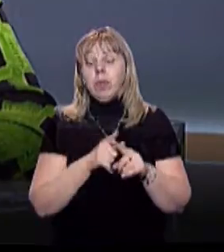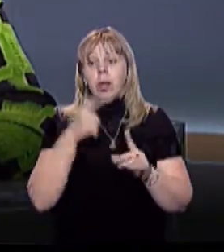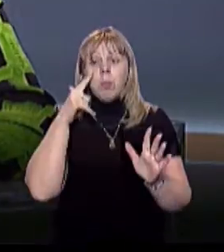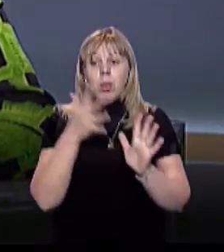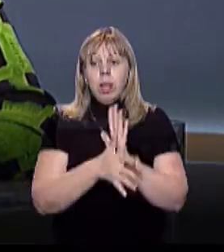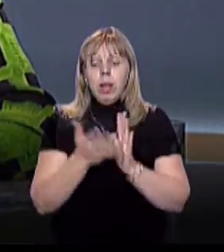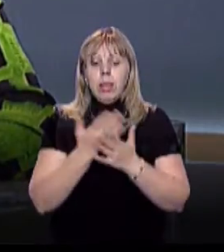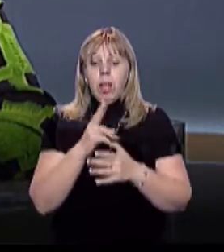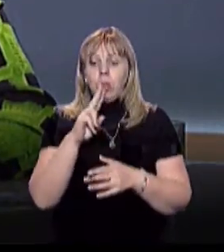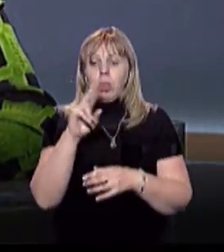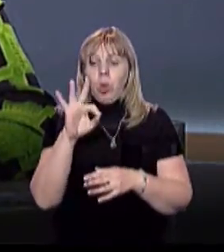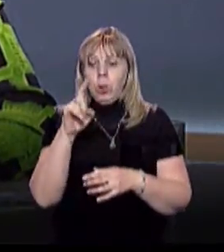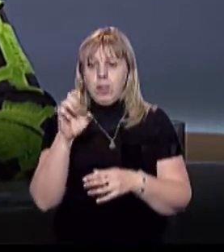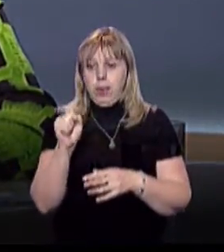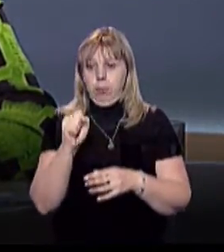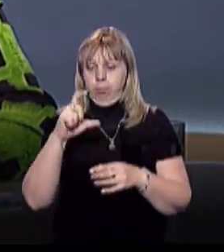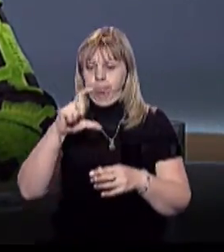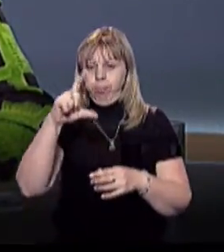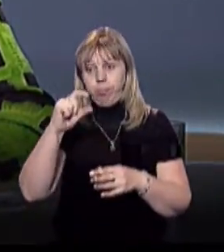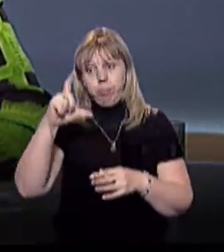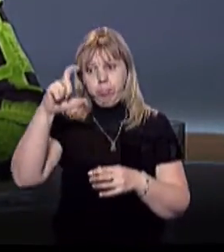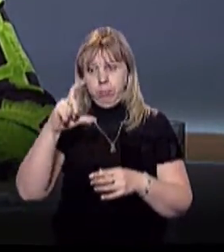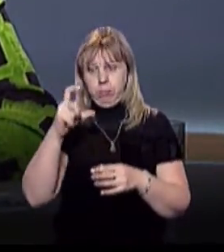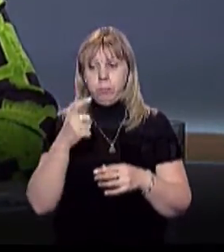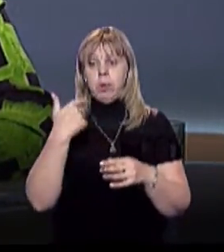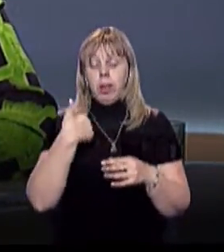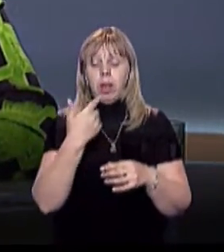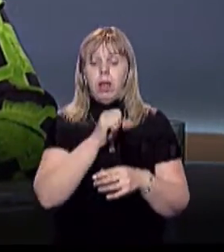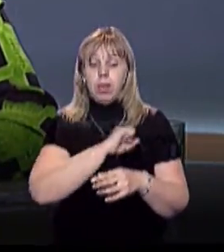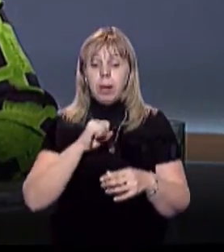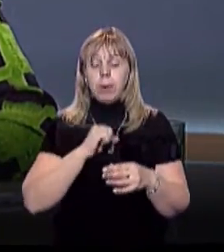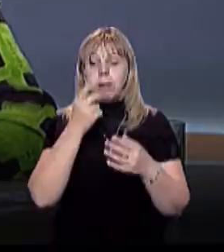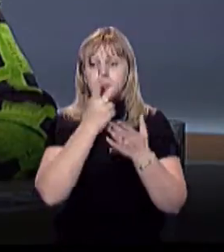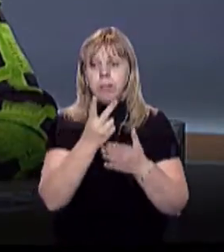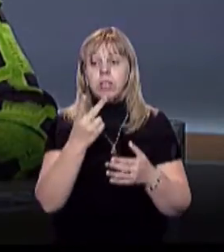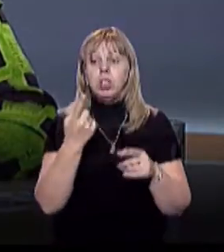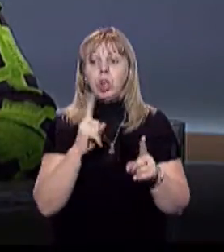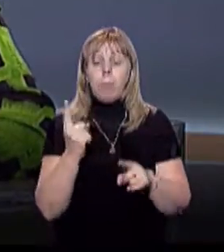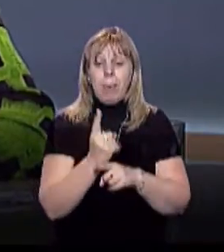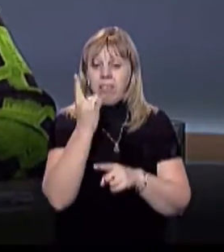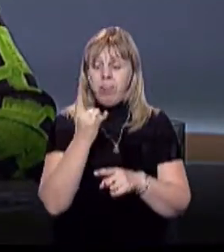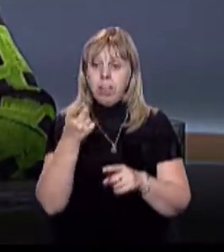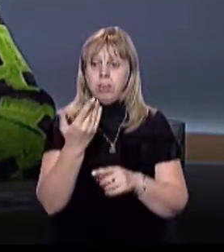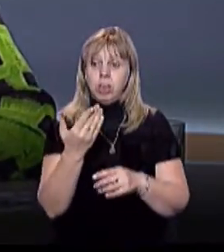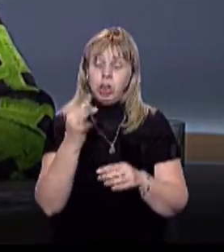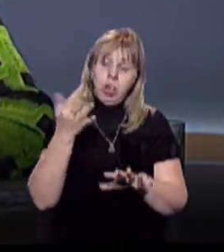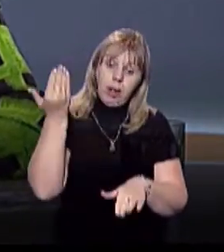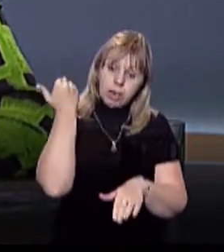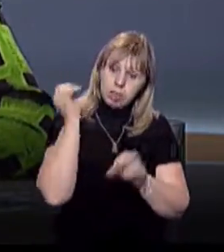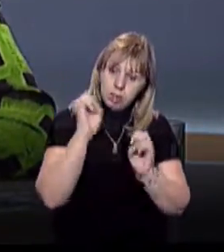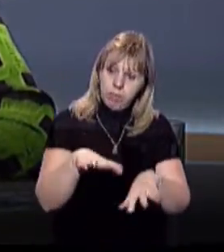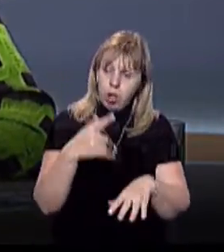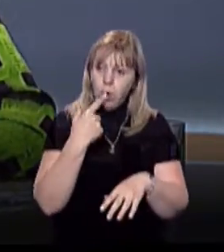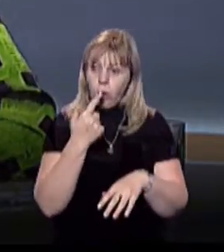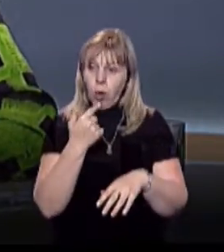поняття, як дозу крові ми назначаємо. Терапевт дивиться на донора, зважаючи на те, що в перший раз він чи вже раніше здавав